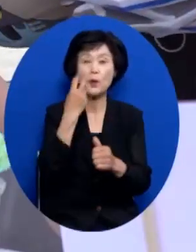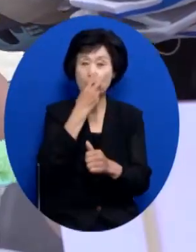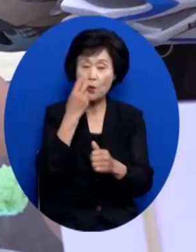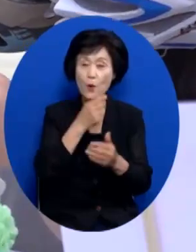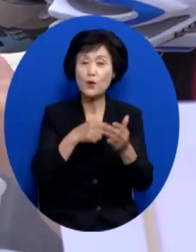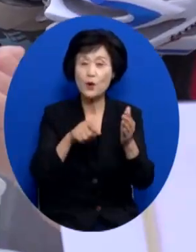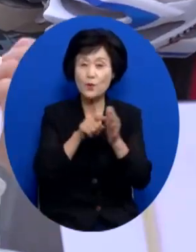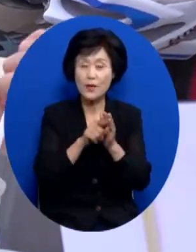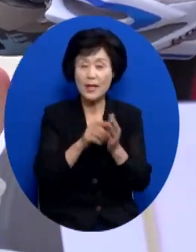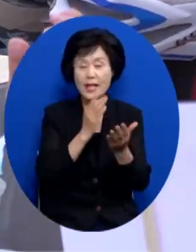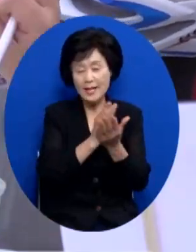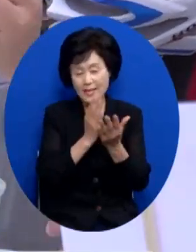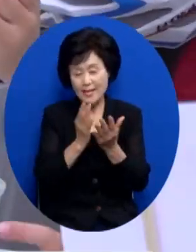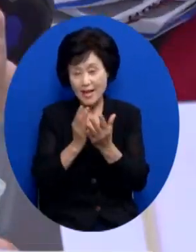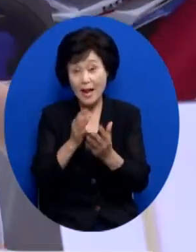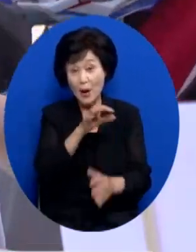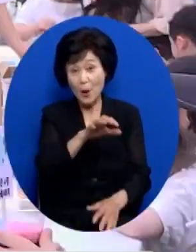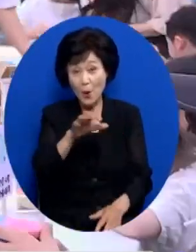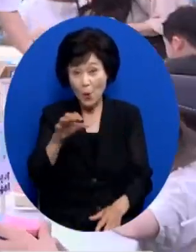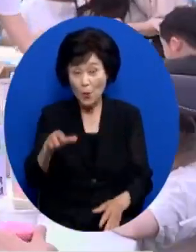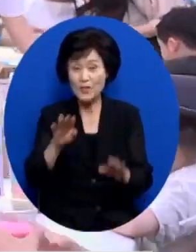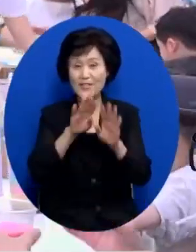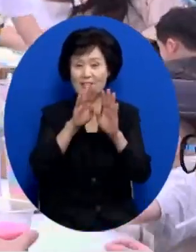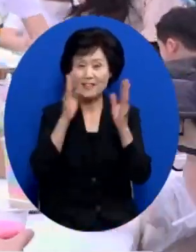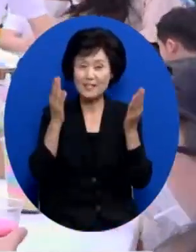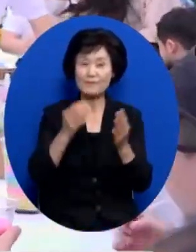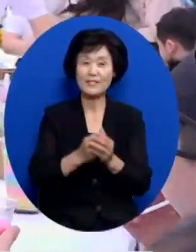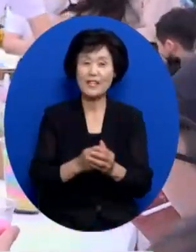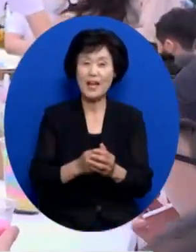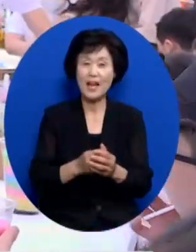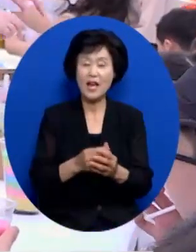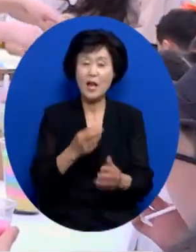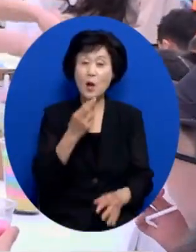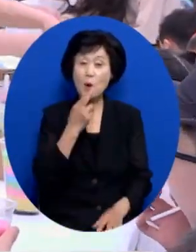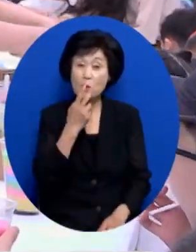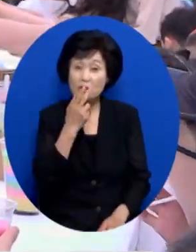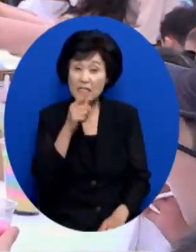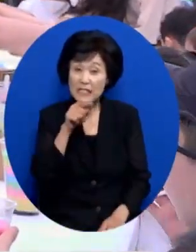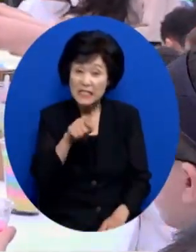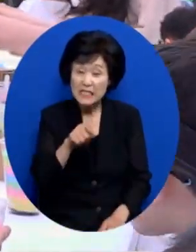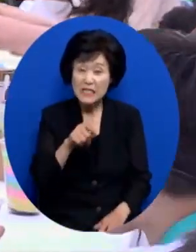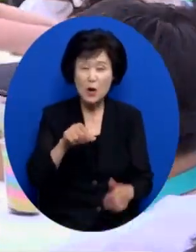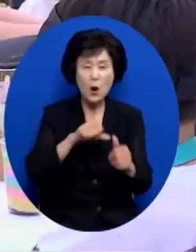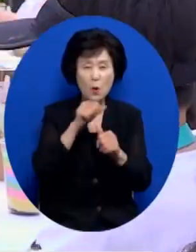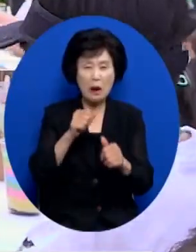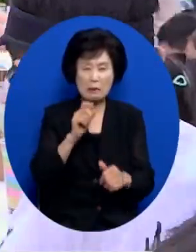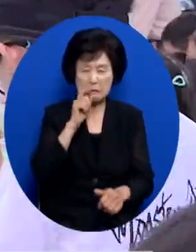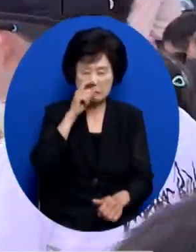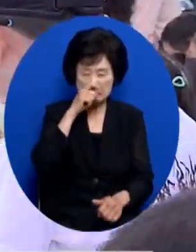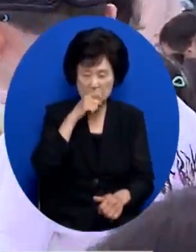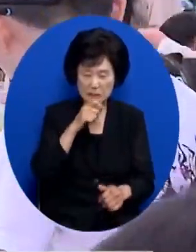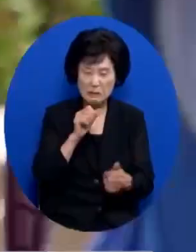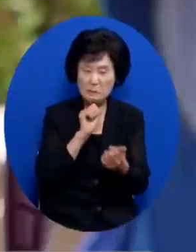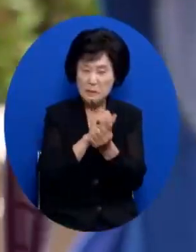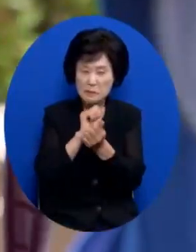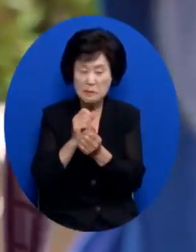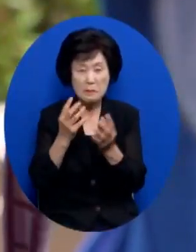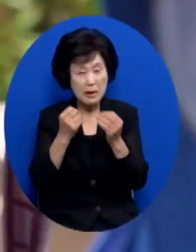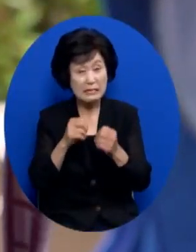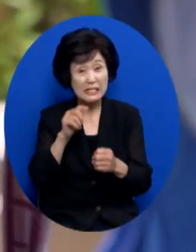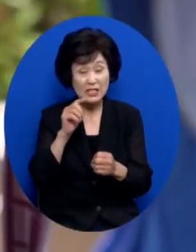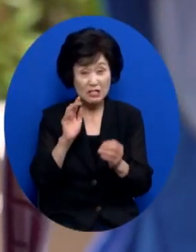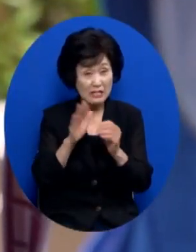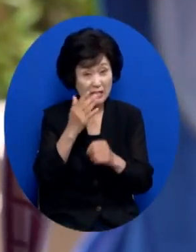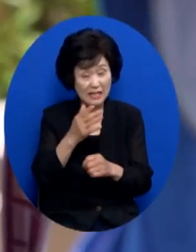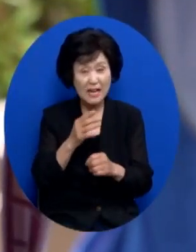부스가 마련됐습니다. 플라스틱이 환경 오염도 많이 되니까 우리가 깨끗하게 세척해서 이쁘게 화분을 만들어서